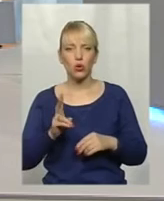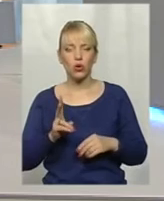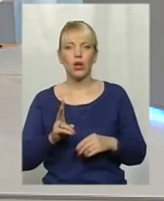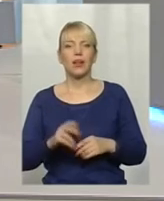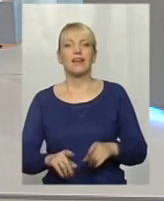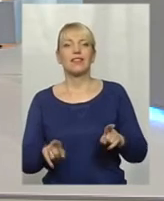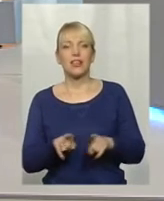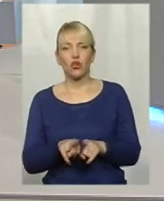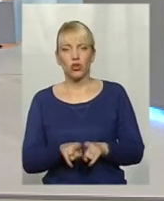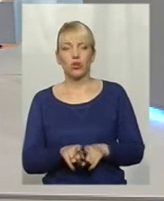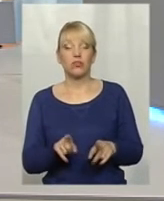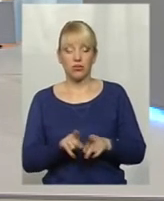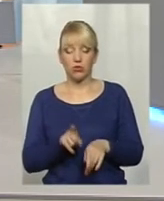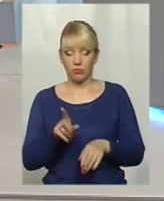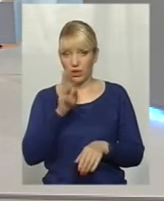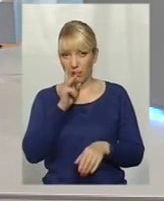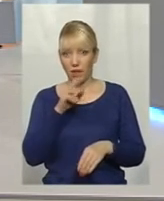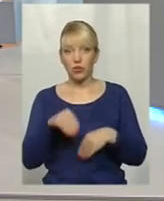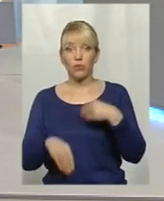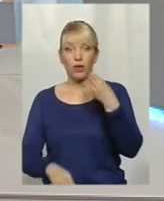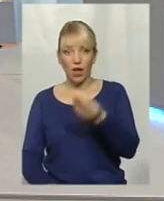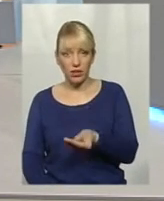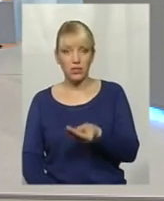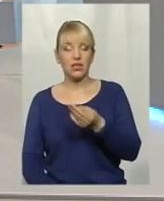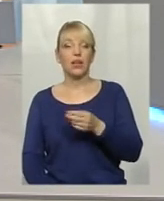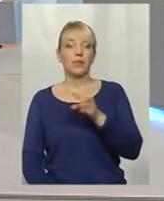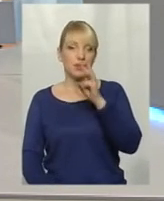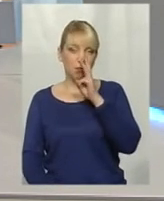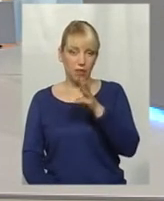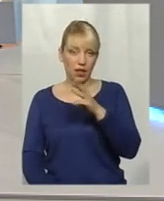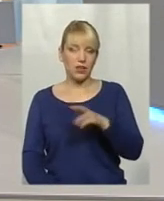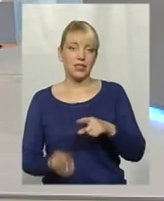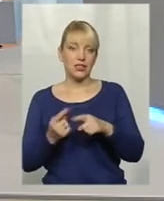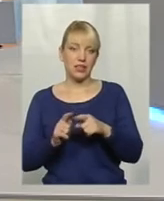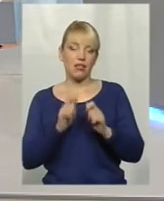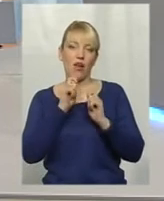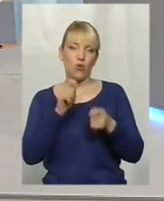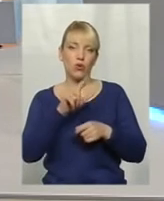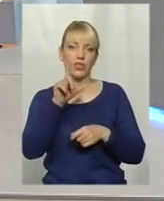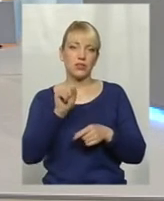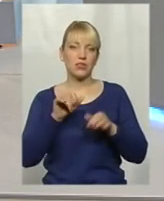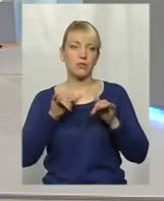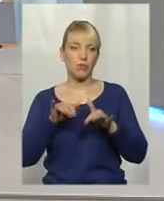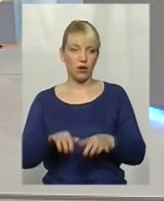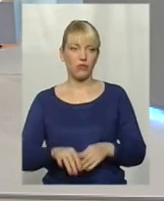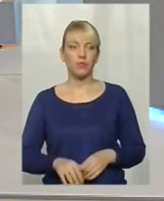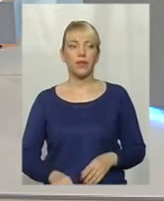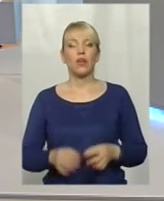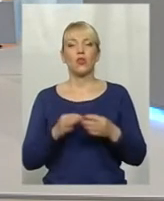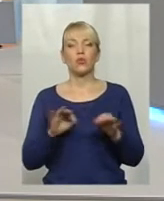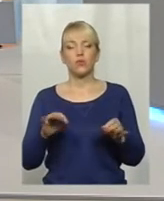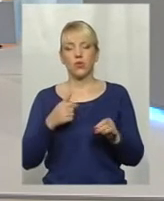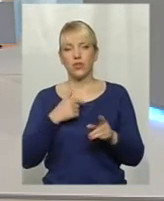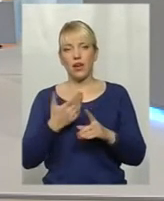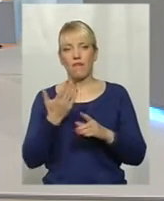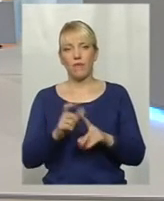все-таки все одно ж їм платиться зарплата і платиться винагорода за ту чи іншу справу. Да, дозвольте, я відповім на поставлене